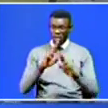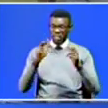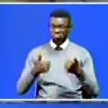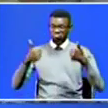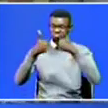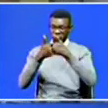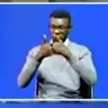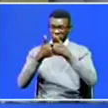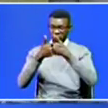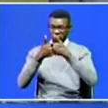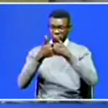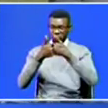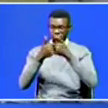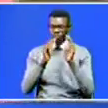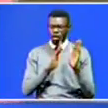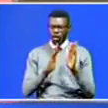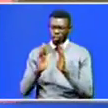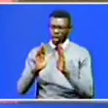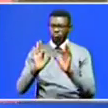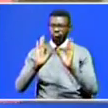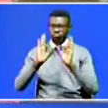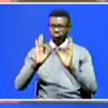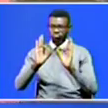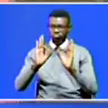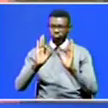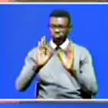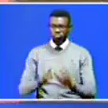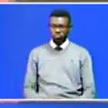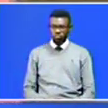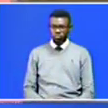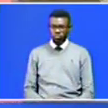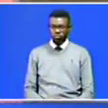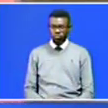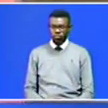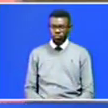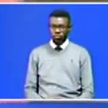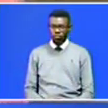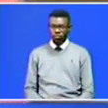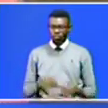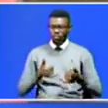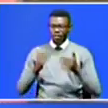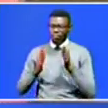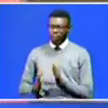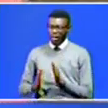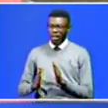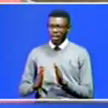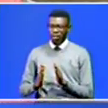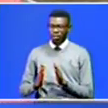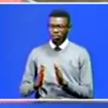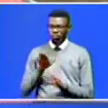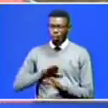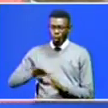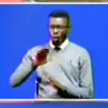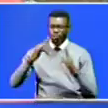title. Nafikiri maandalizi zetu zimekuwa sawa. Tumekuwa na watijazi wote kwa